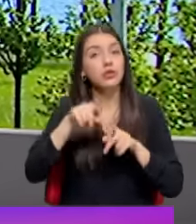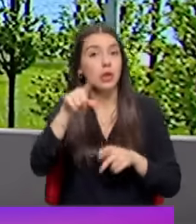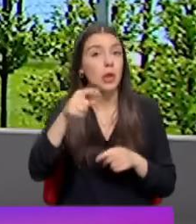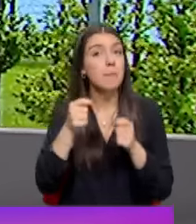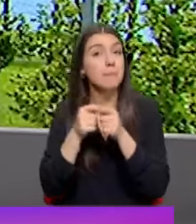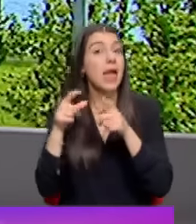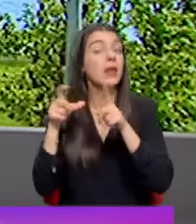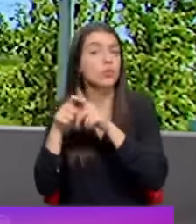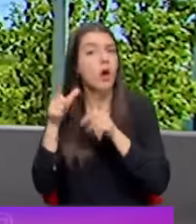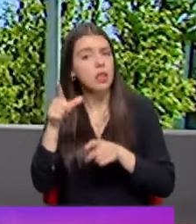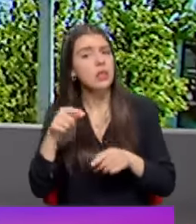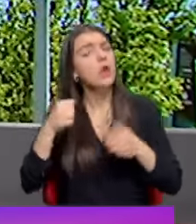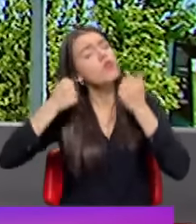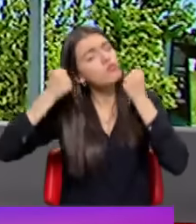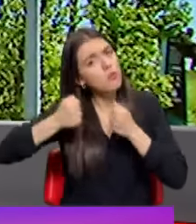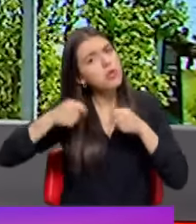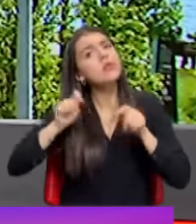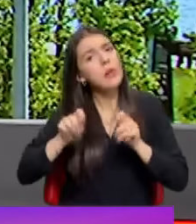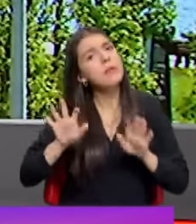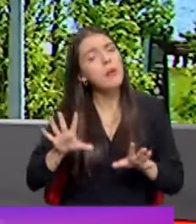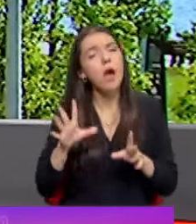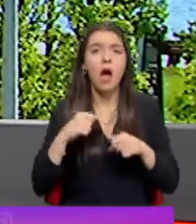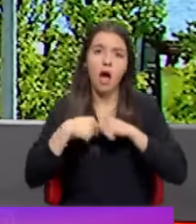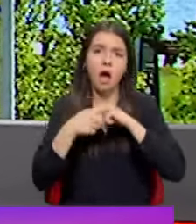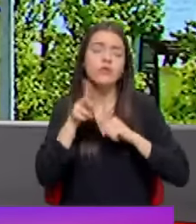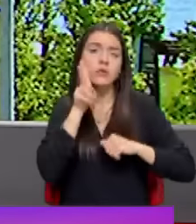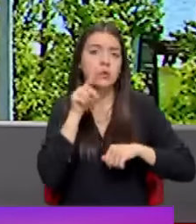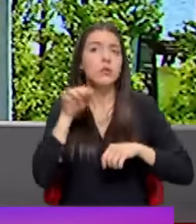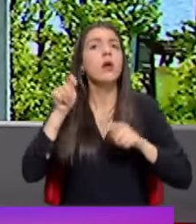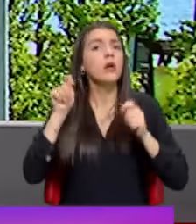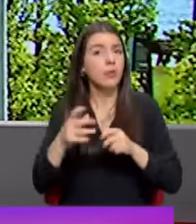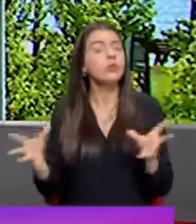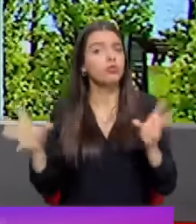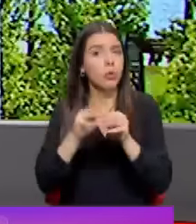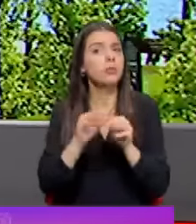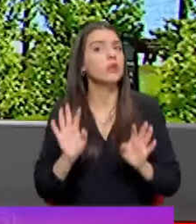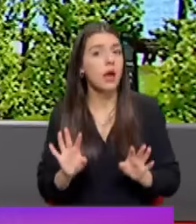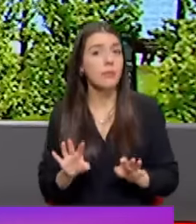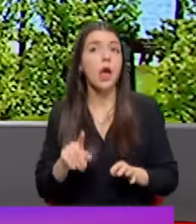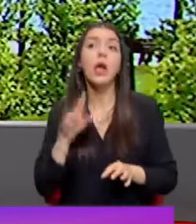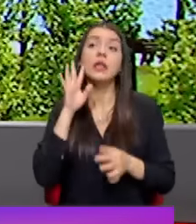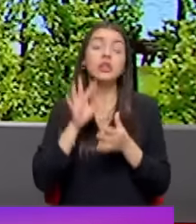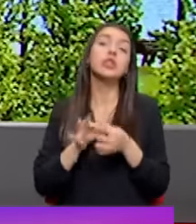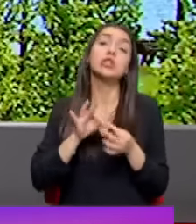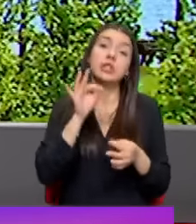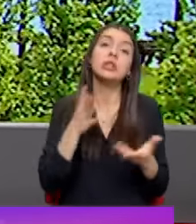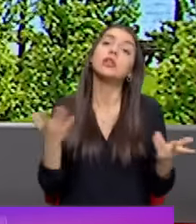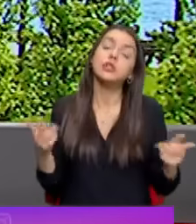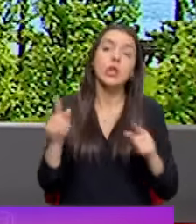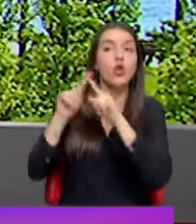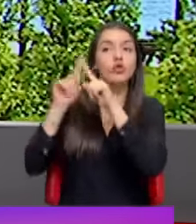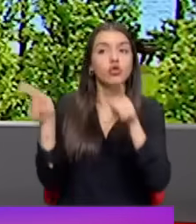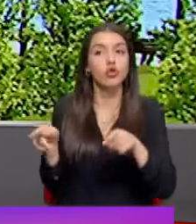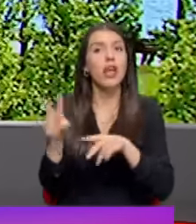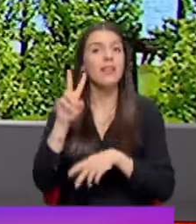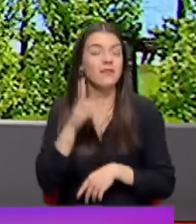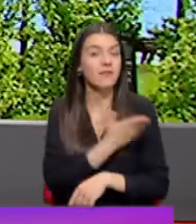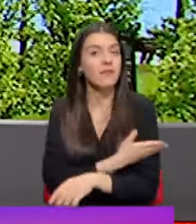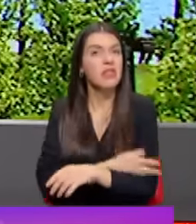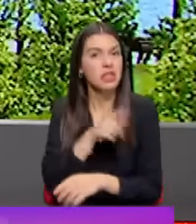boykot yaptık. Hafta sonu toplanacaktık ama biz de boykota destek verdik. Umarım işletmeciler de zam geldiği an